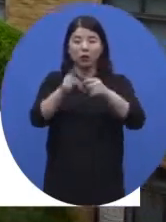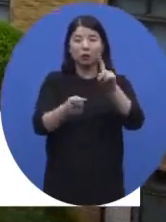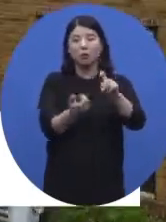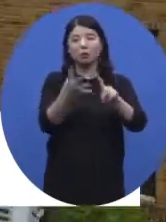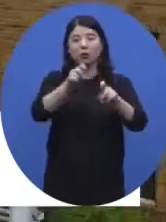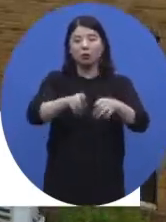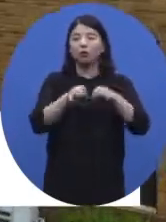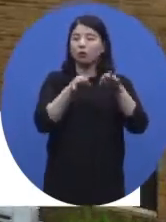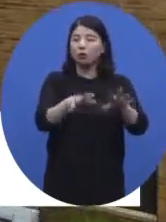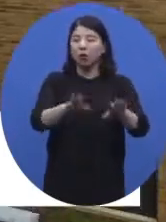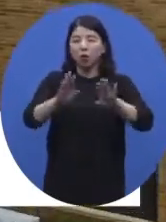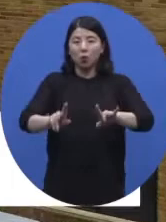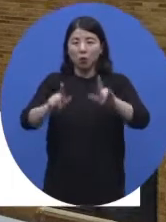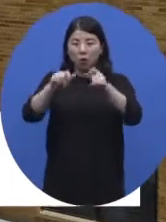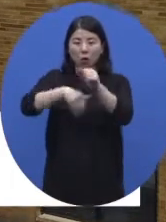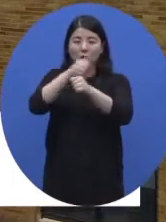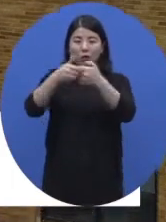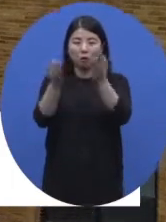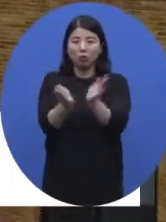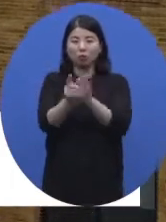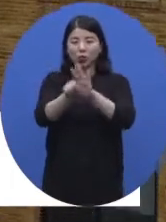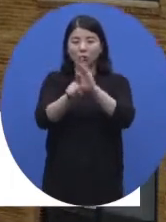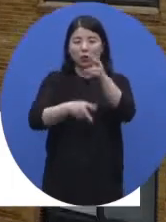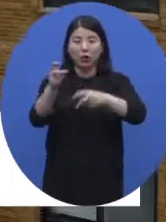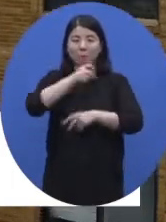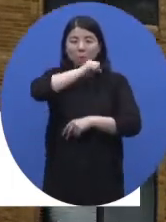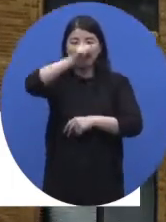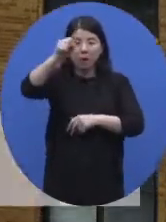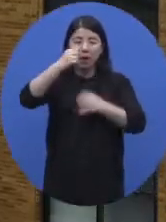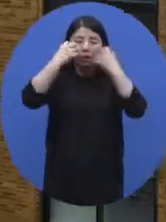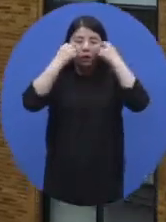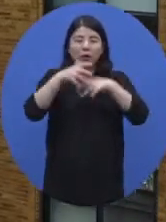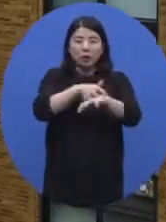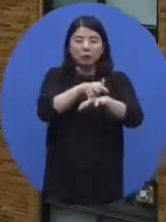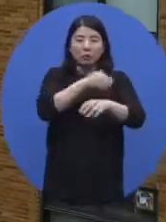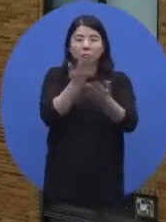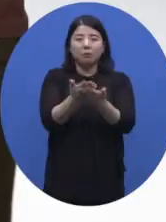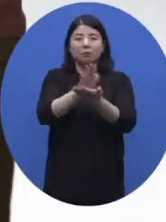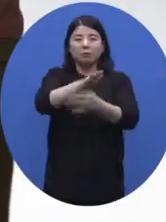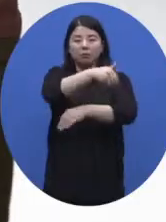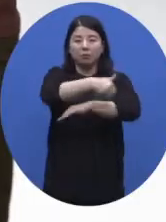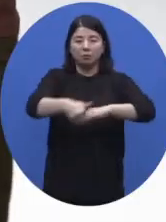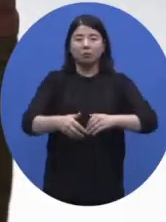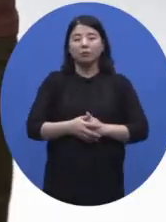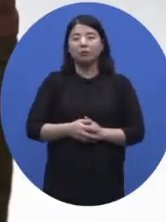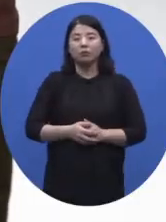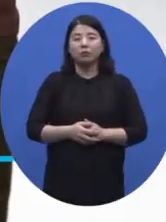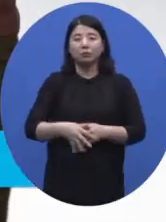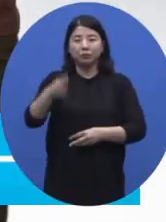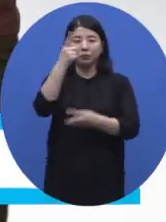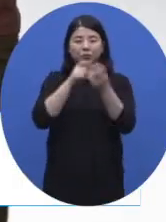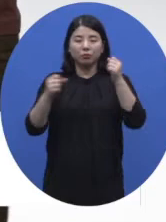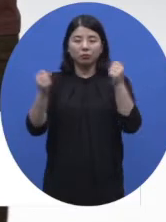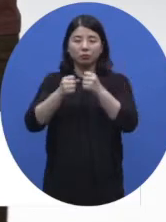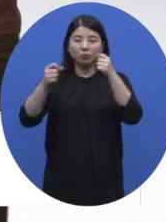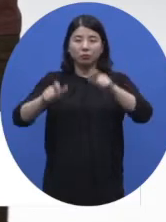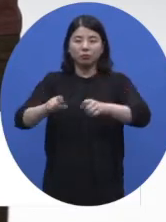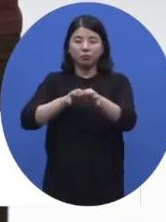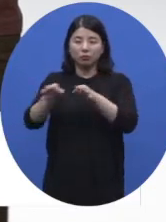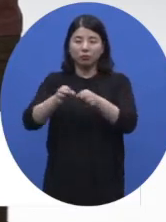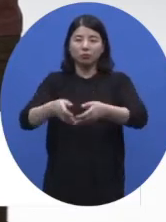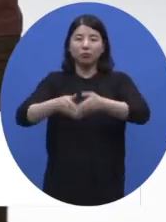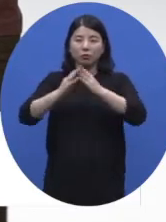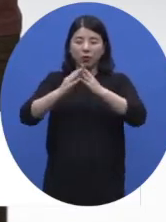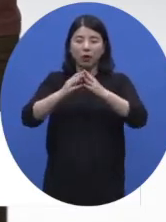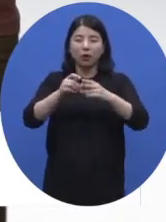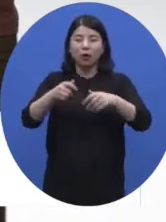올해 환경부 공모사업에 선정된 폭염 대응 인프라를 대사 합니다 청주 북부시장 의 설치 중인 쿨링 폭을